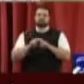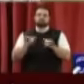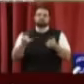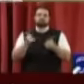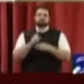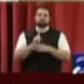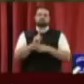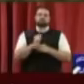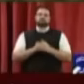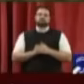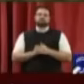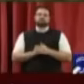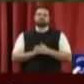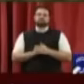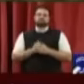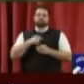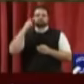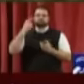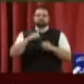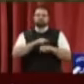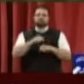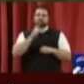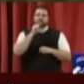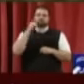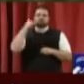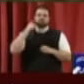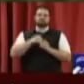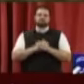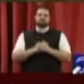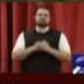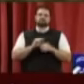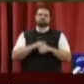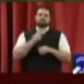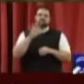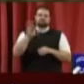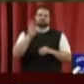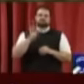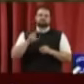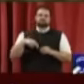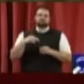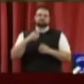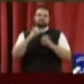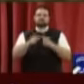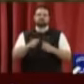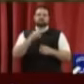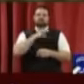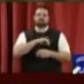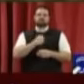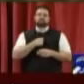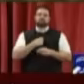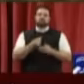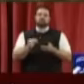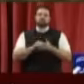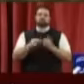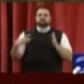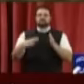sute dintre astea fizii. Da, deci eu știu din totdeauna răspunsul. telefonul. Dar știi cum, zoom, mi s-a dus privirea. Era în camer la film undeva pus la încărcătorul lui,